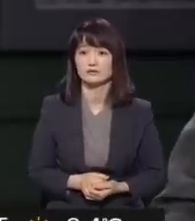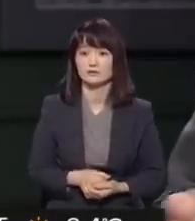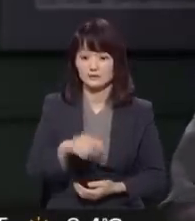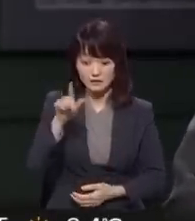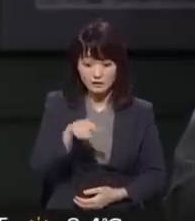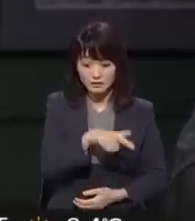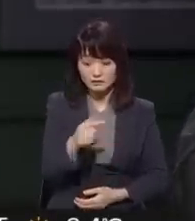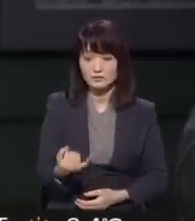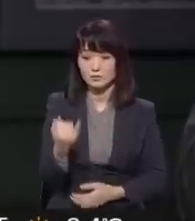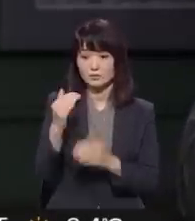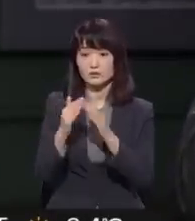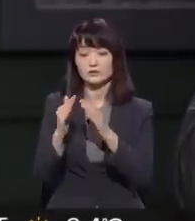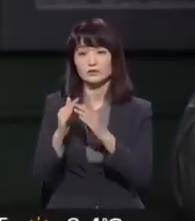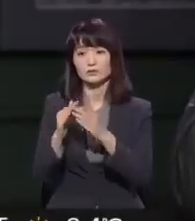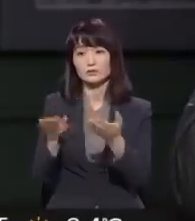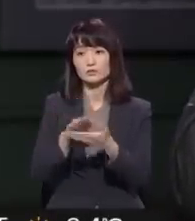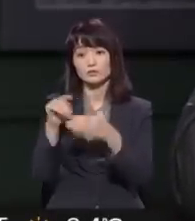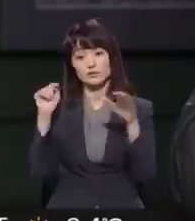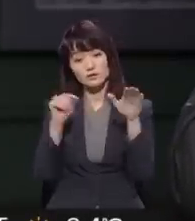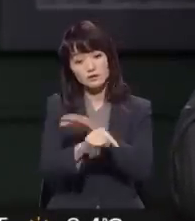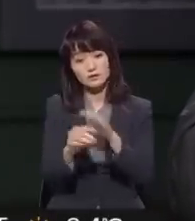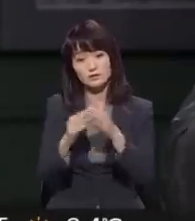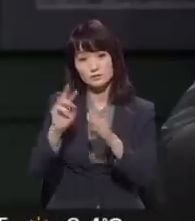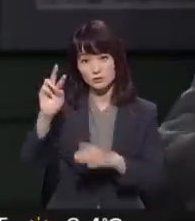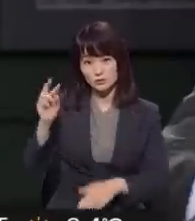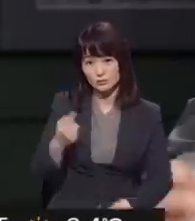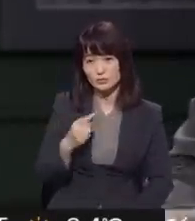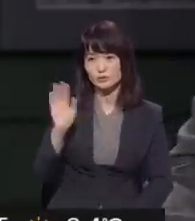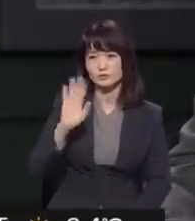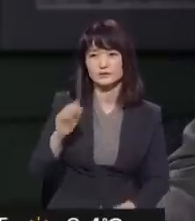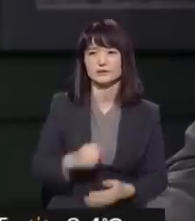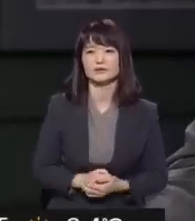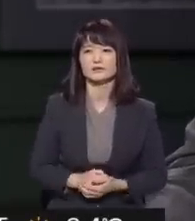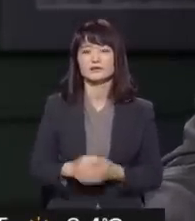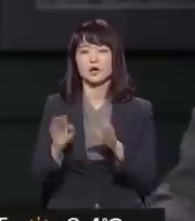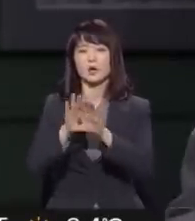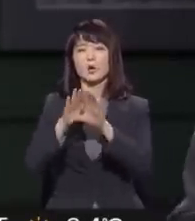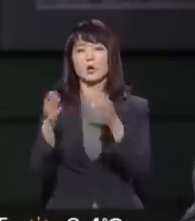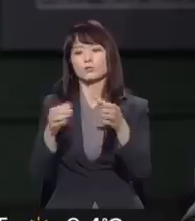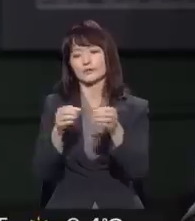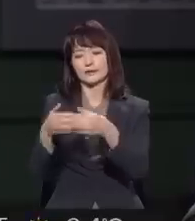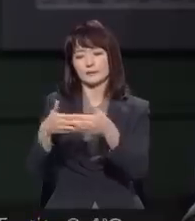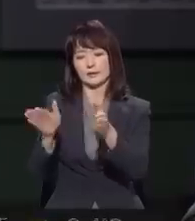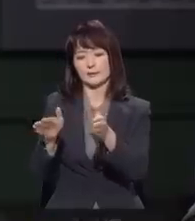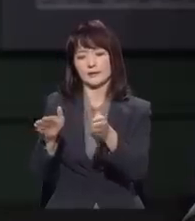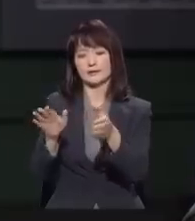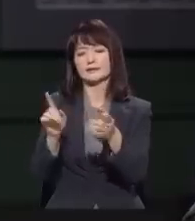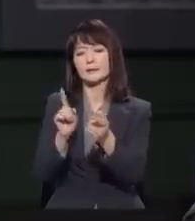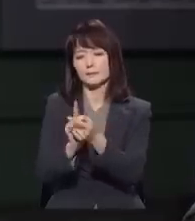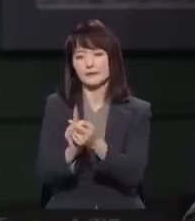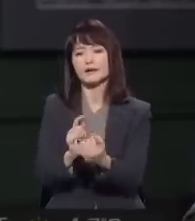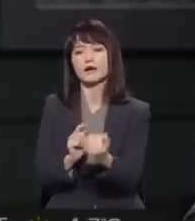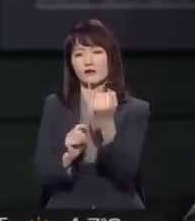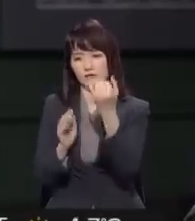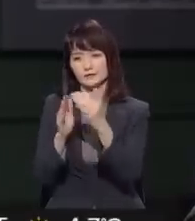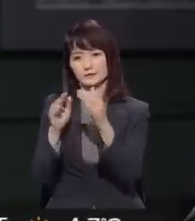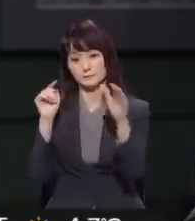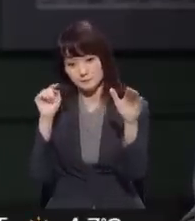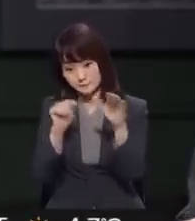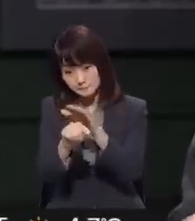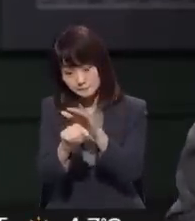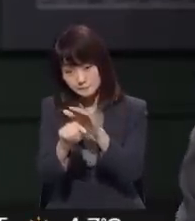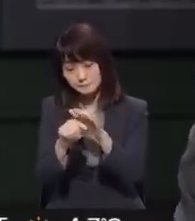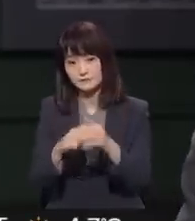집에 언니네 집에 또 놀러 간다고 해놓고 들어오질 않았는데요 아 그 오픈 채팅방에서 만난 언니 이게 언니네 집에 놀러 가는 상황에서 그